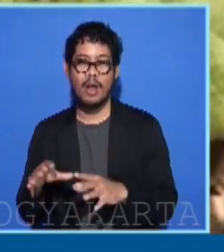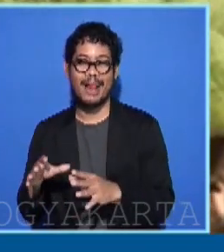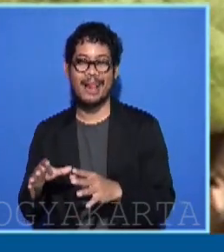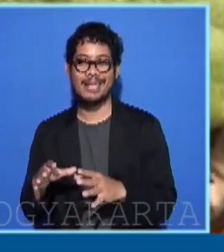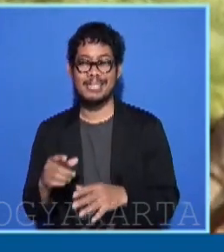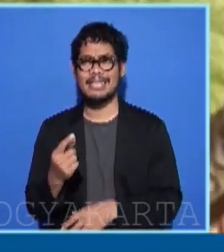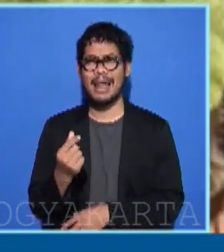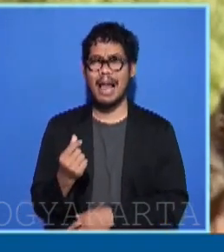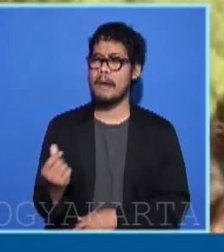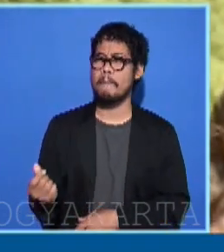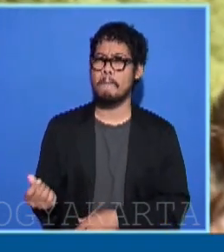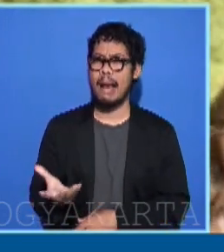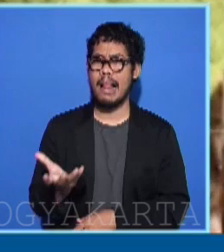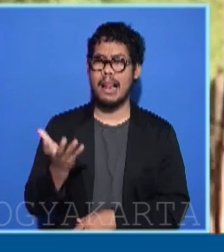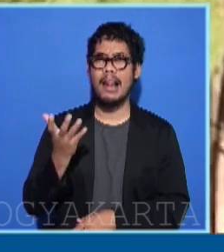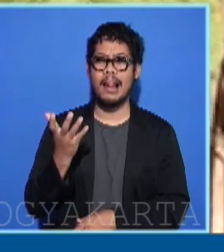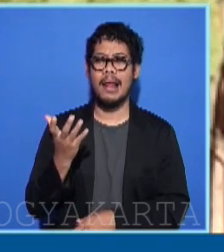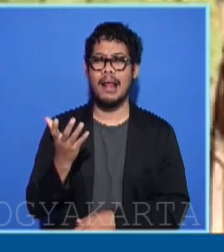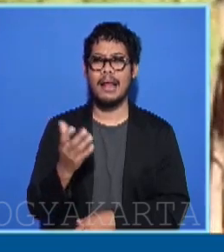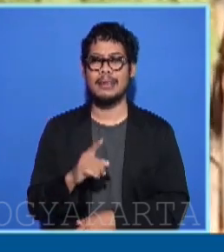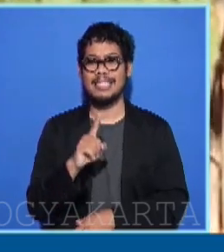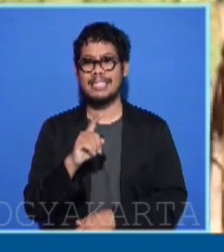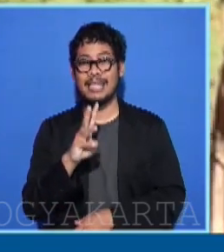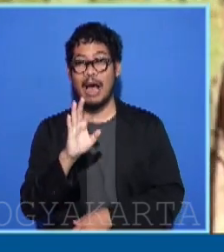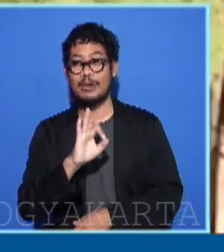munani R